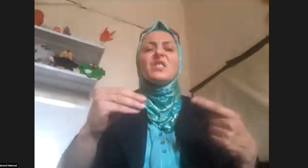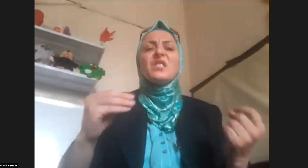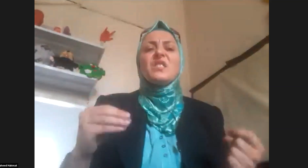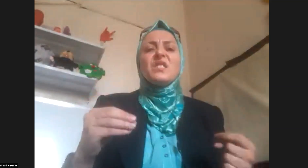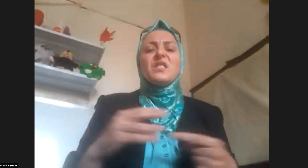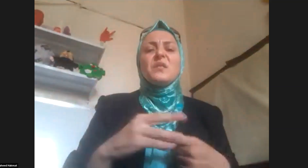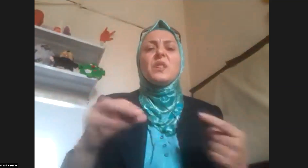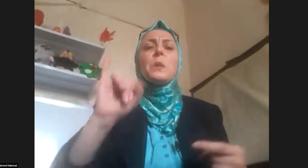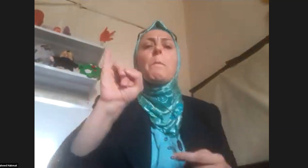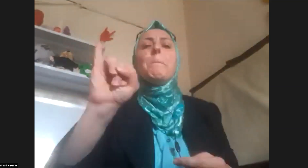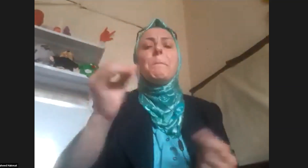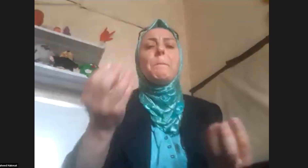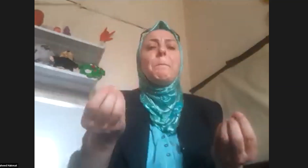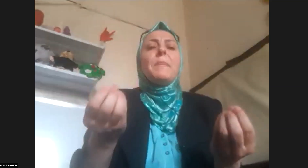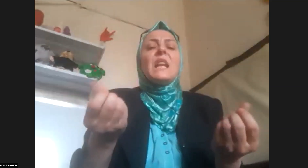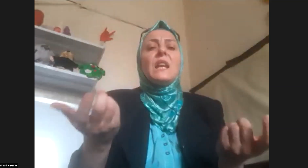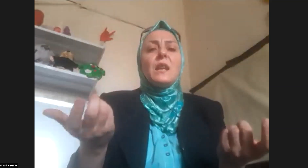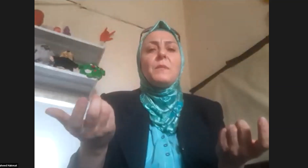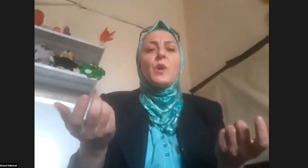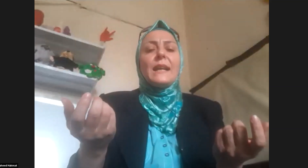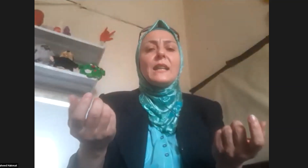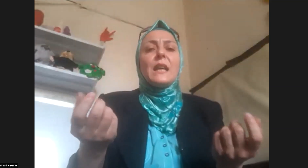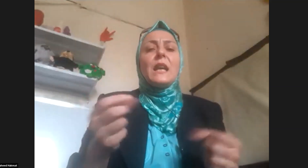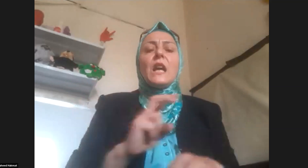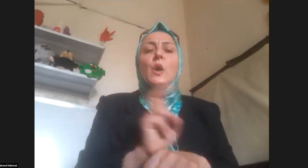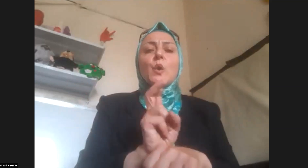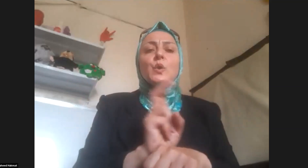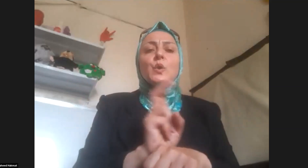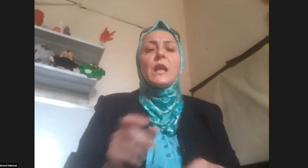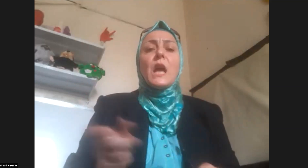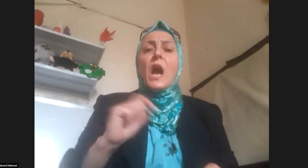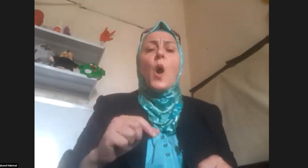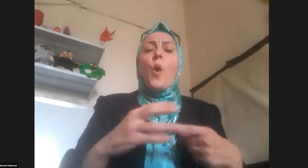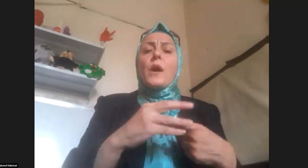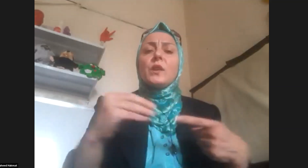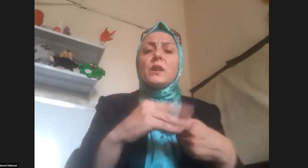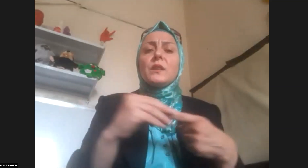المواد الإلكترونية مثلا، أو ما يتعلق في موضوع